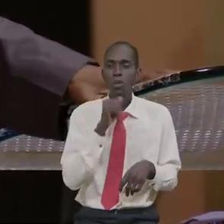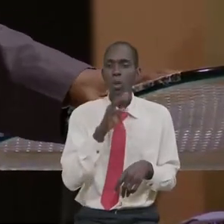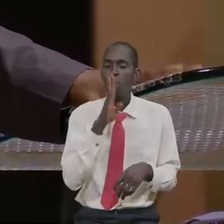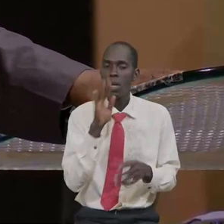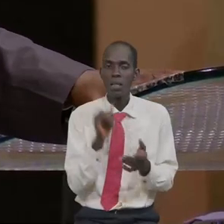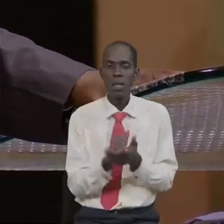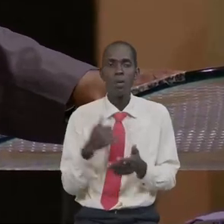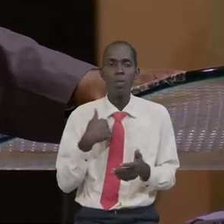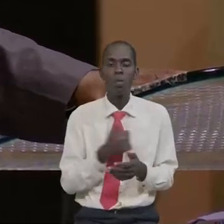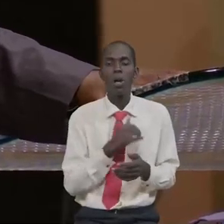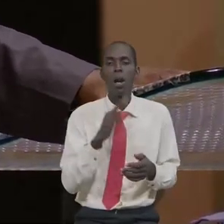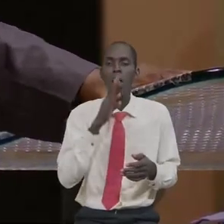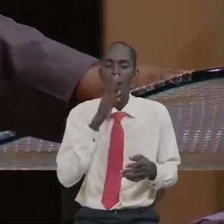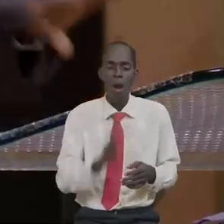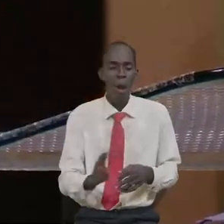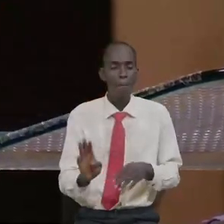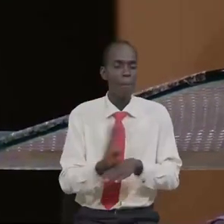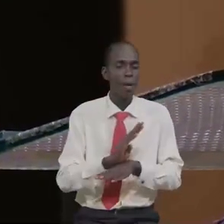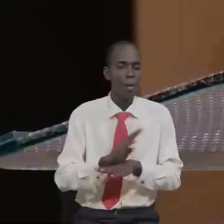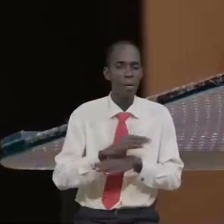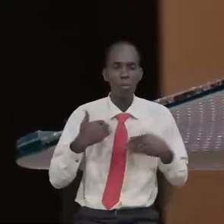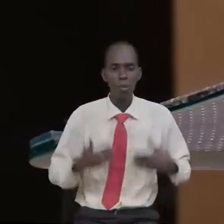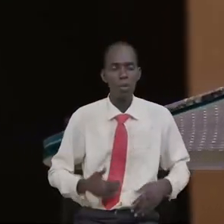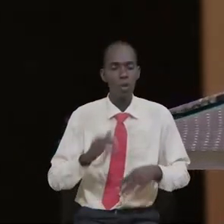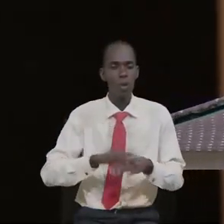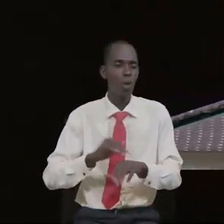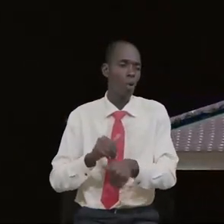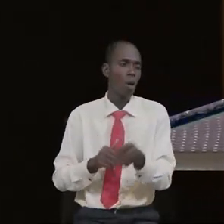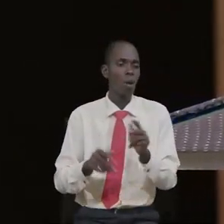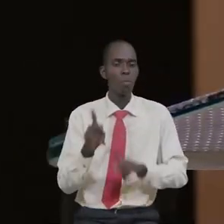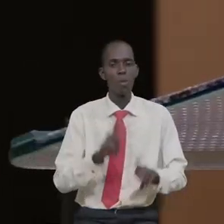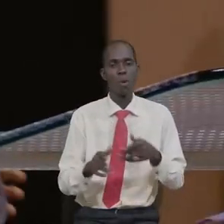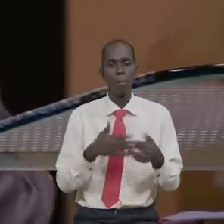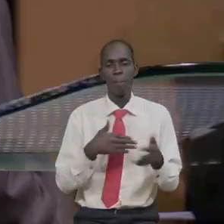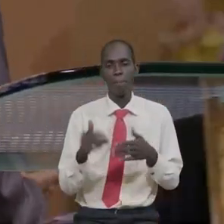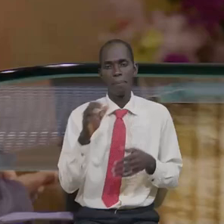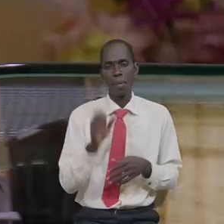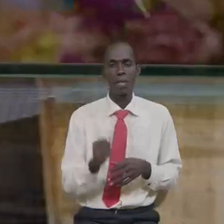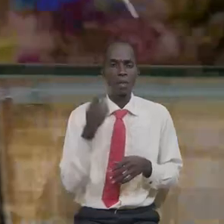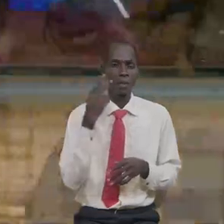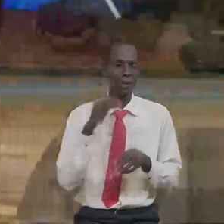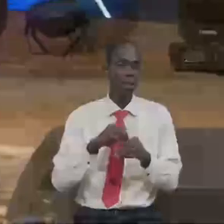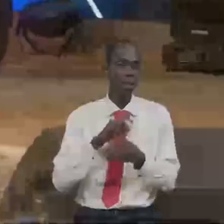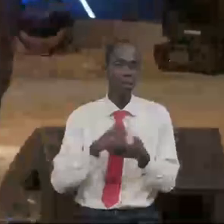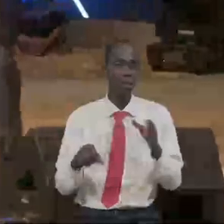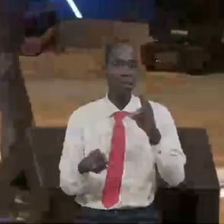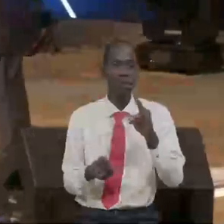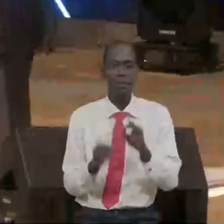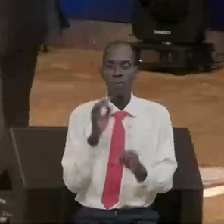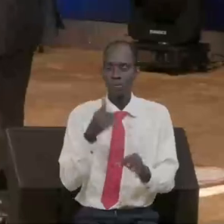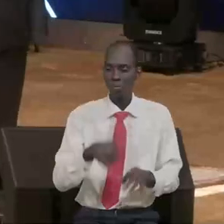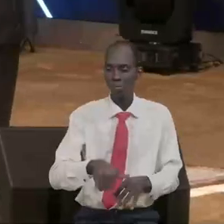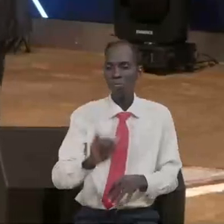que nous nous ingérions dans les affaires d'autrui. Et le verset 16 dit, mais